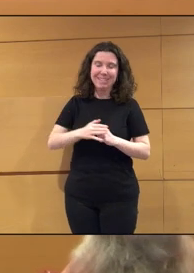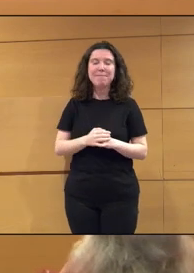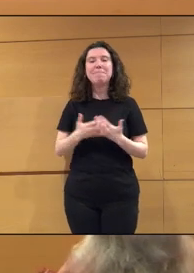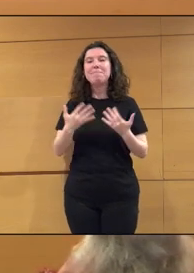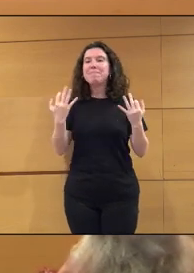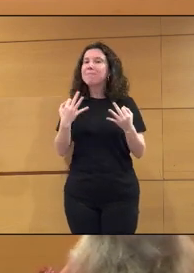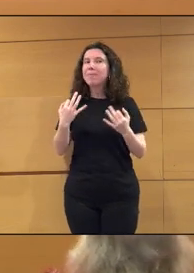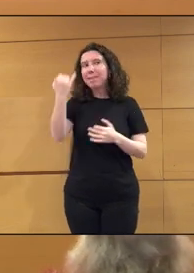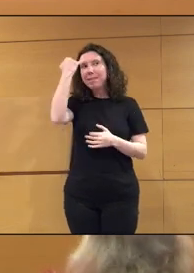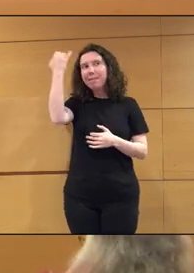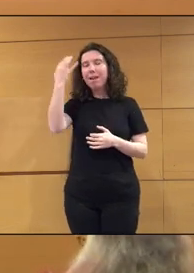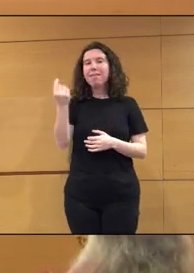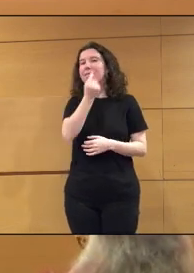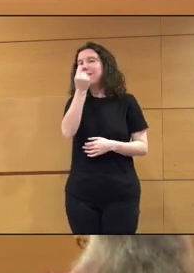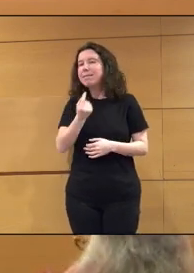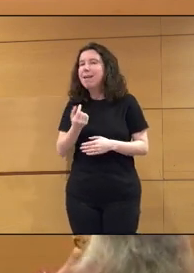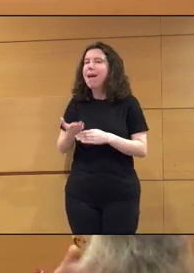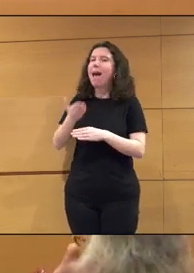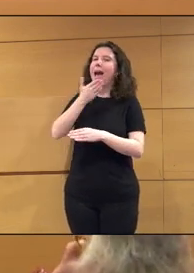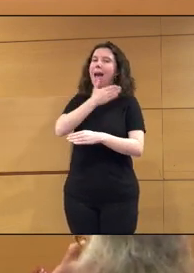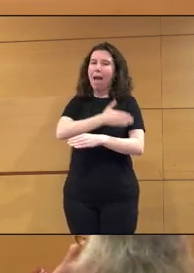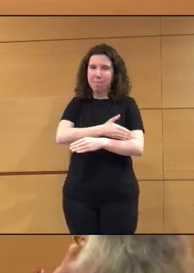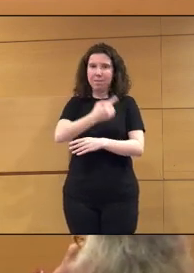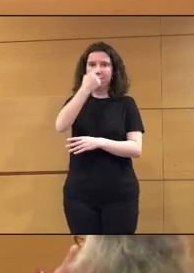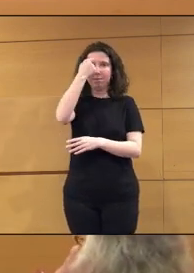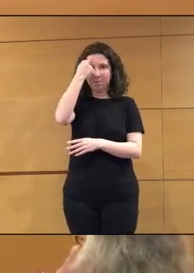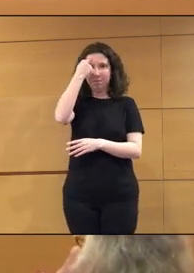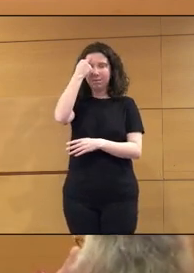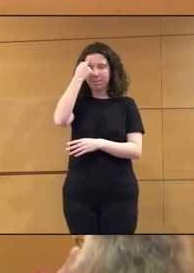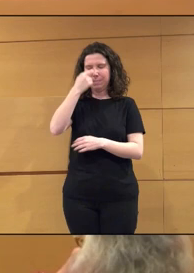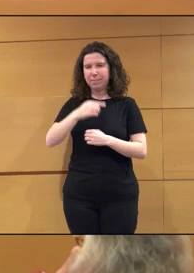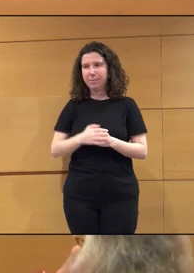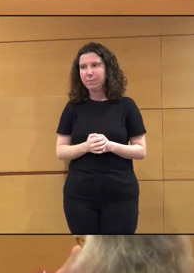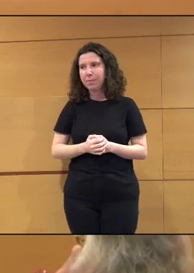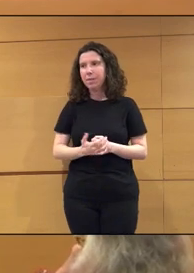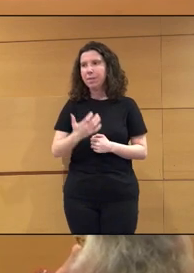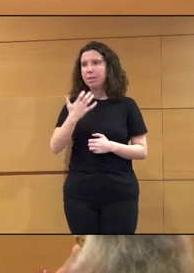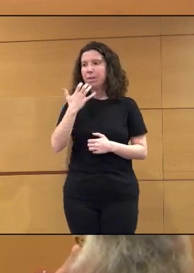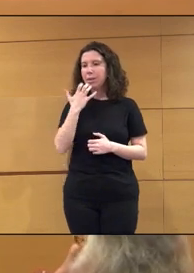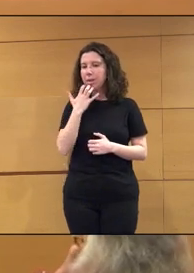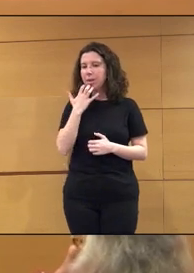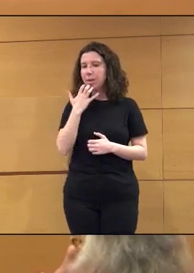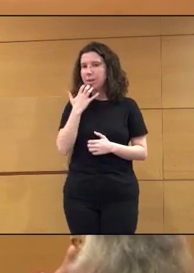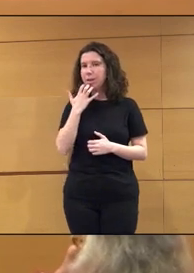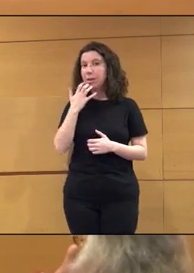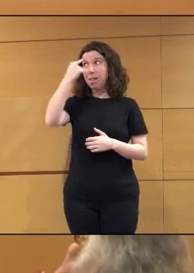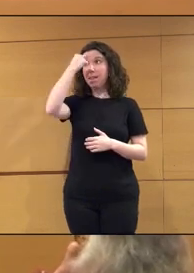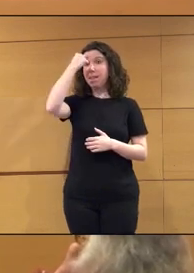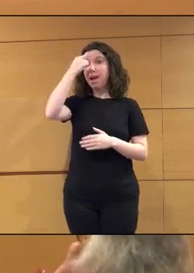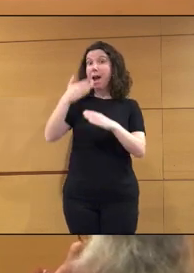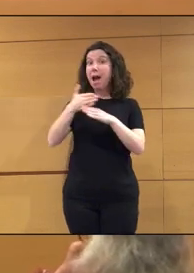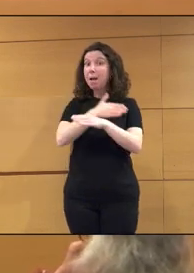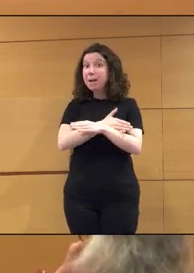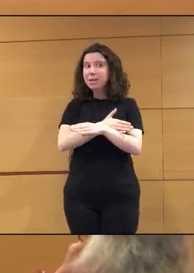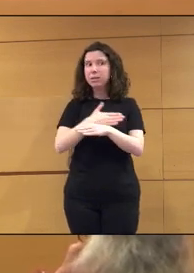començar des de bon principi. Les coses, si les cases les comencem bé, amb uns bons fonaments, després acaben, no s'acaben enfonsant al final o hem